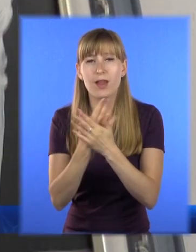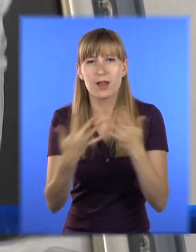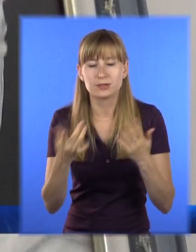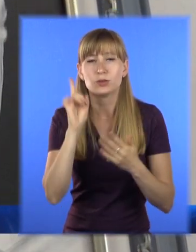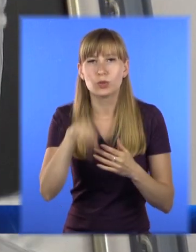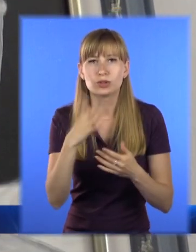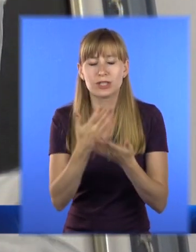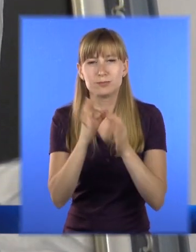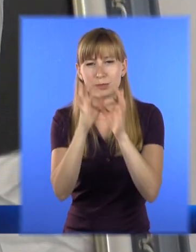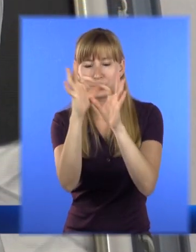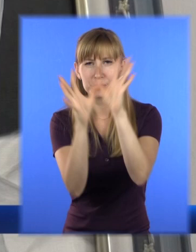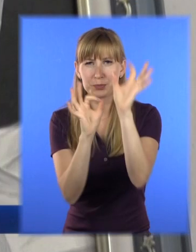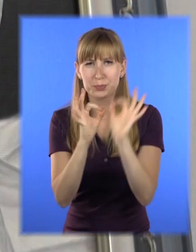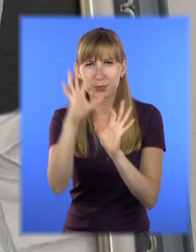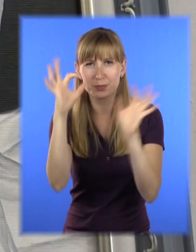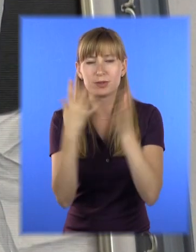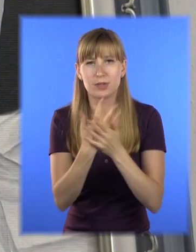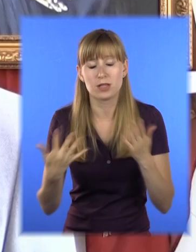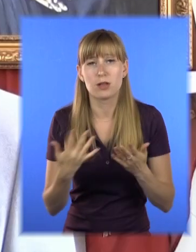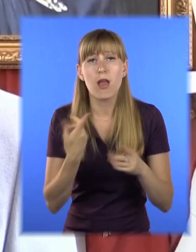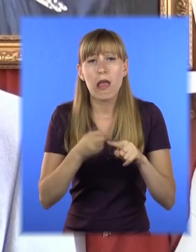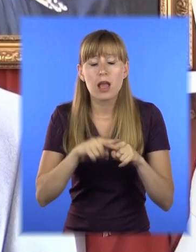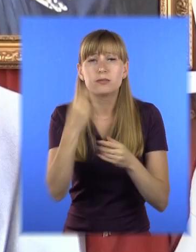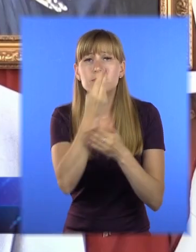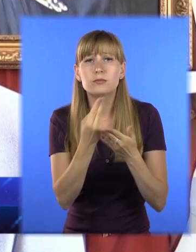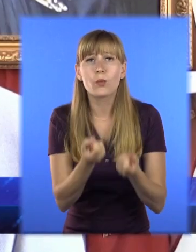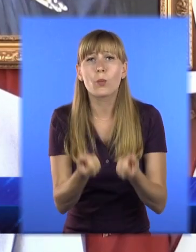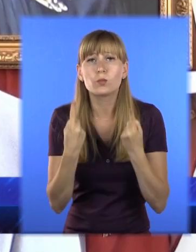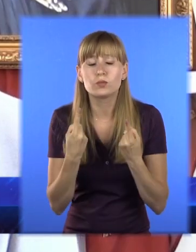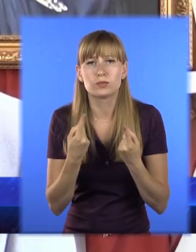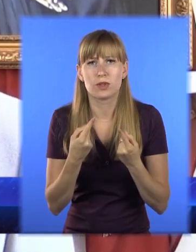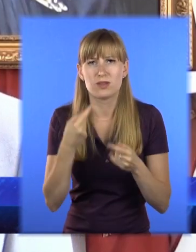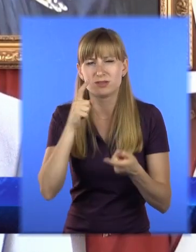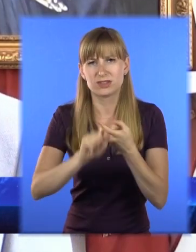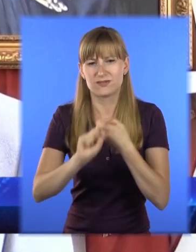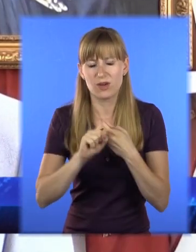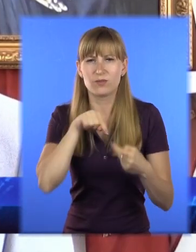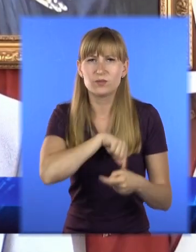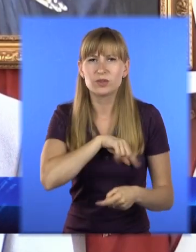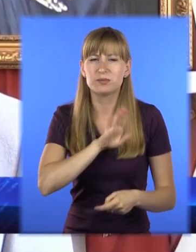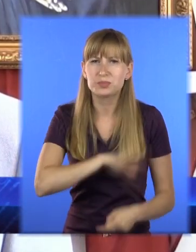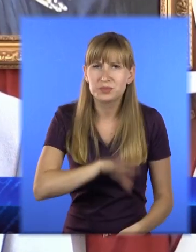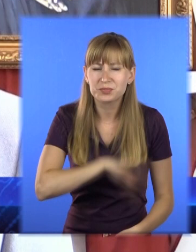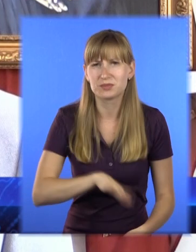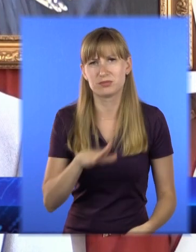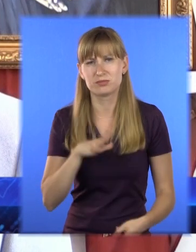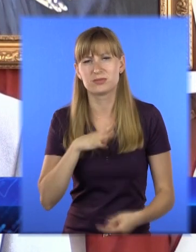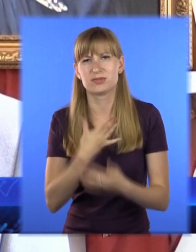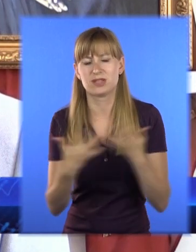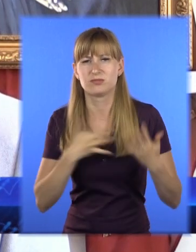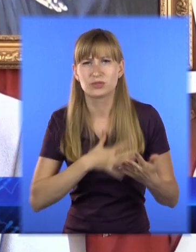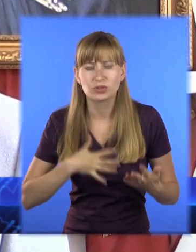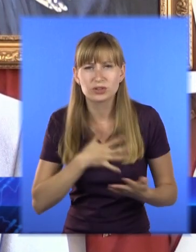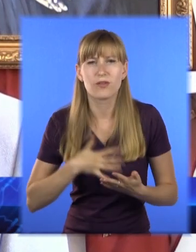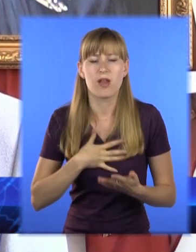Це створення малюнків симетричними геометричними фігурами. В такому уровні я прийшов благодаря депресіям, розчаруванням, тому що